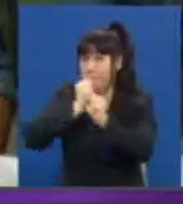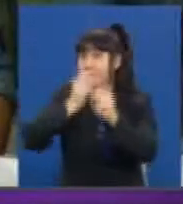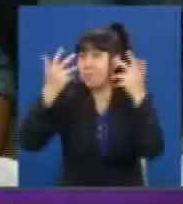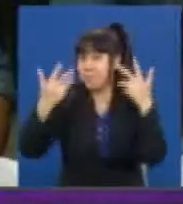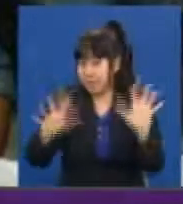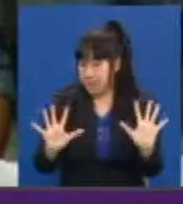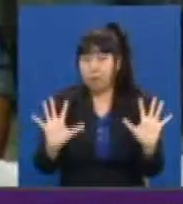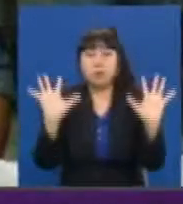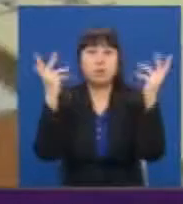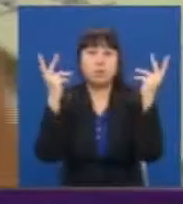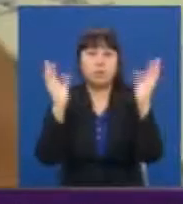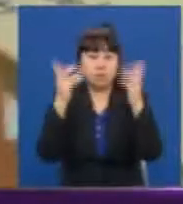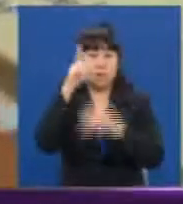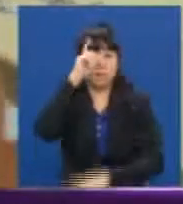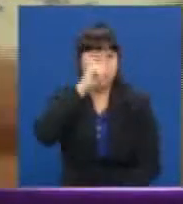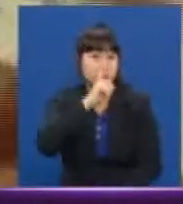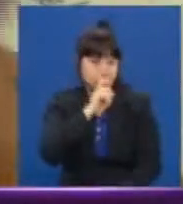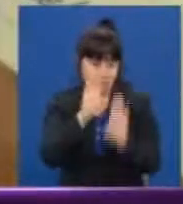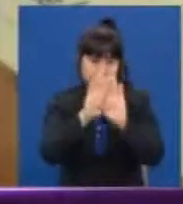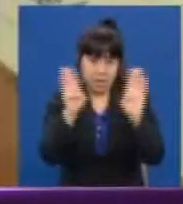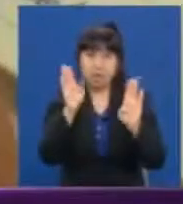ส่วนในวันเสาร์อาทิตย์ยังเปิดให้บริการตามปกติ